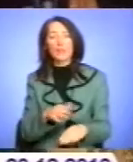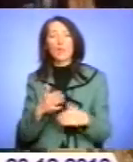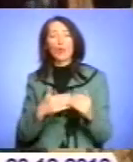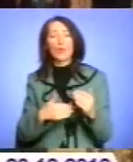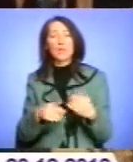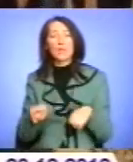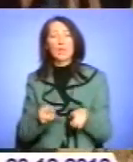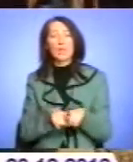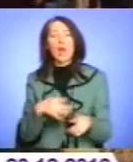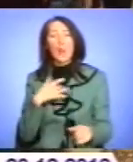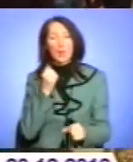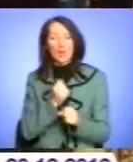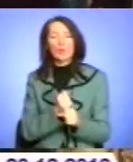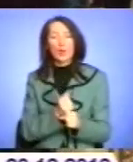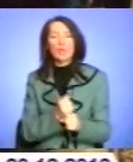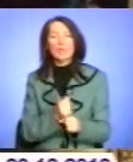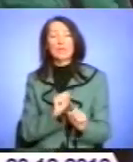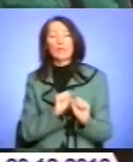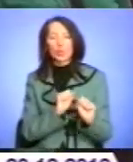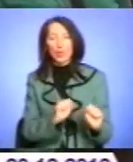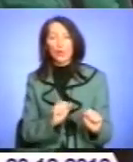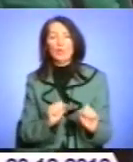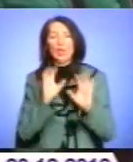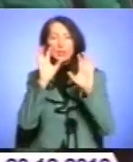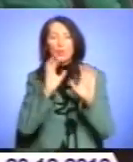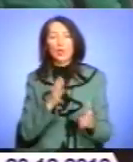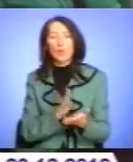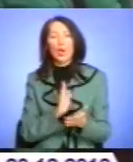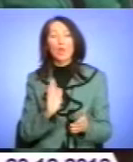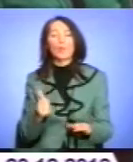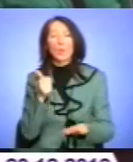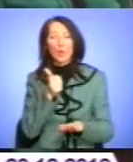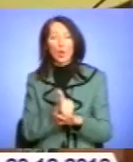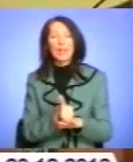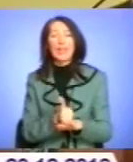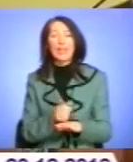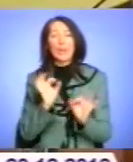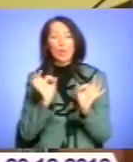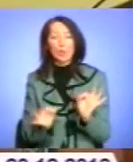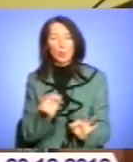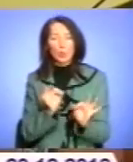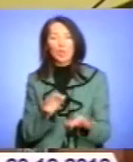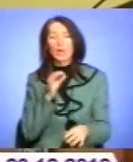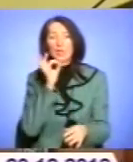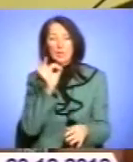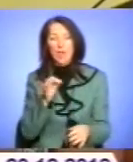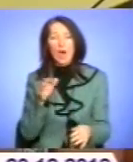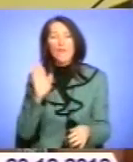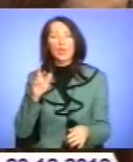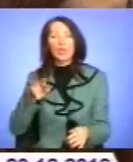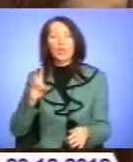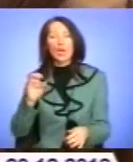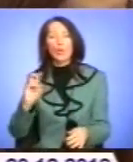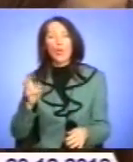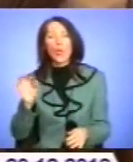Професійність та принциповість у відстоюванні законності мають бути пріоритетами суддів. На цьому наголосив Віктор Янукович, вітаючи новопризначених